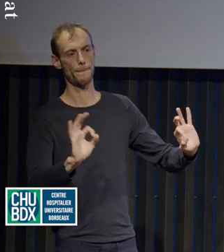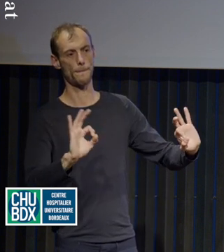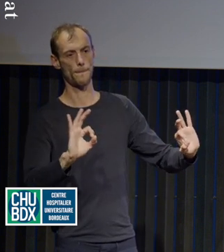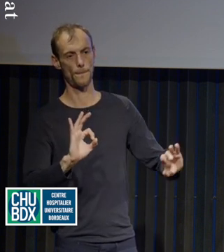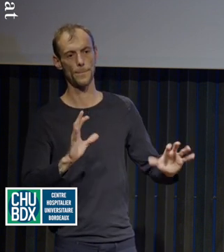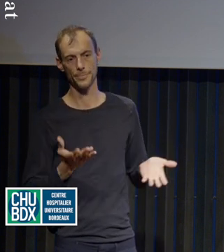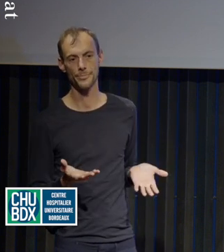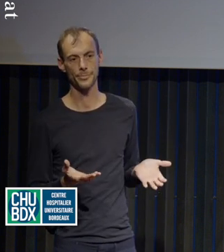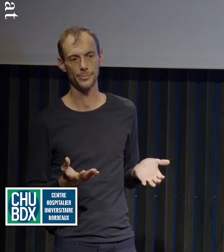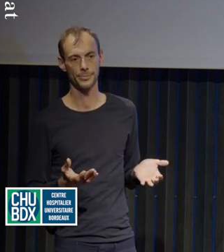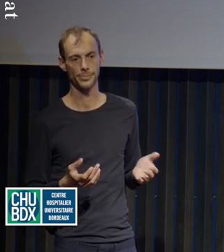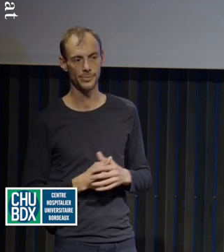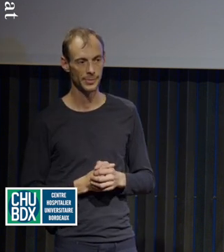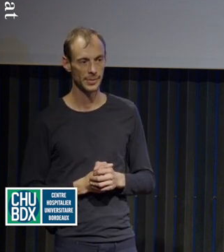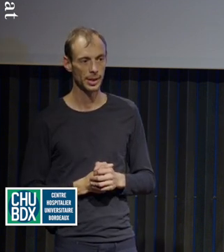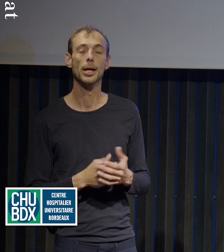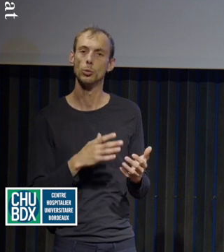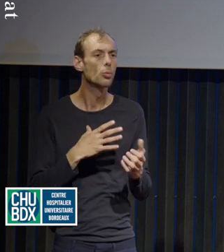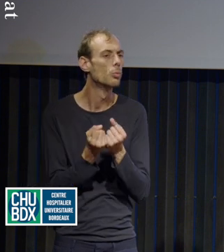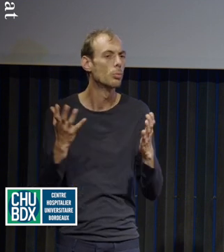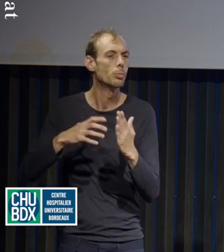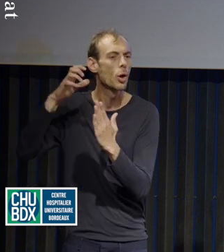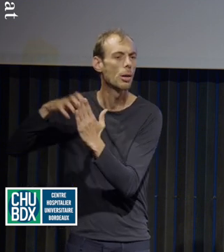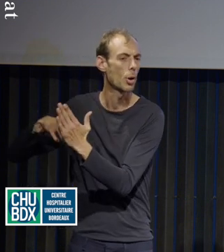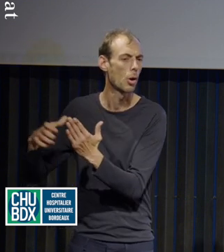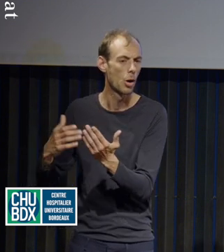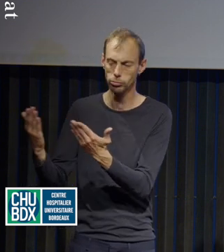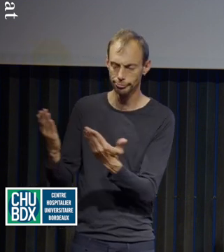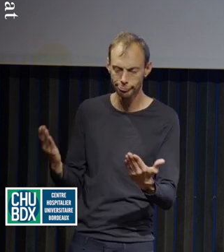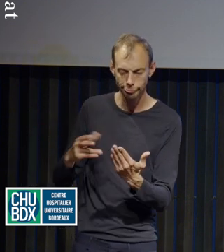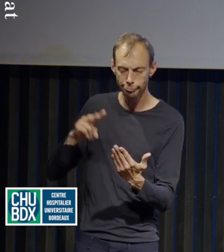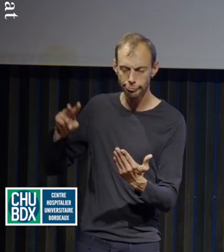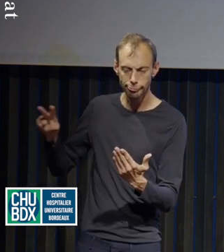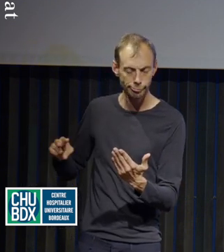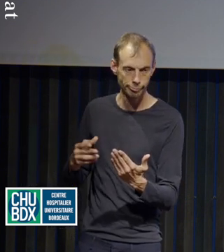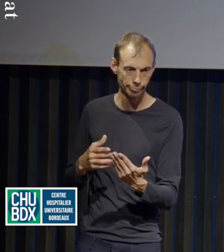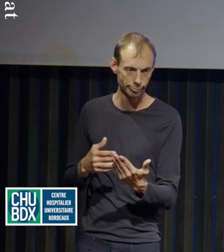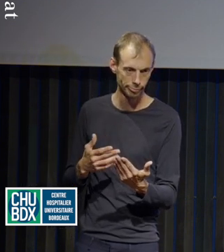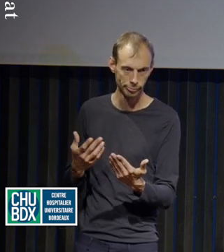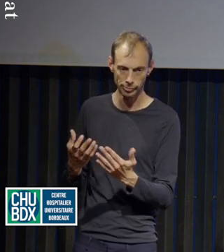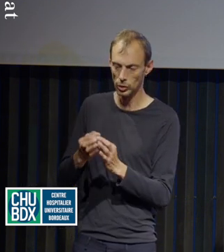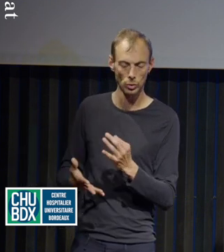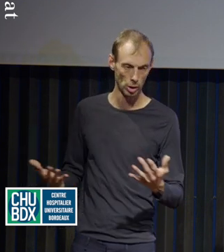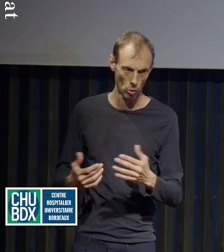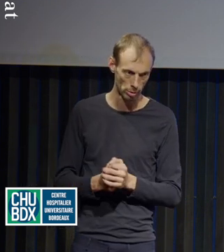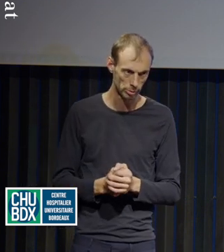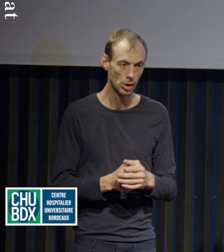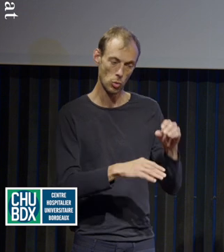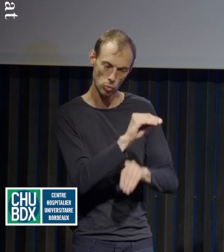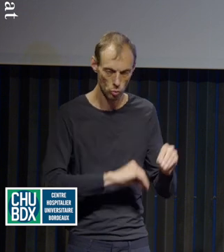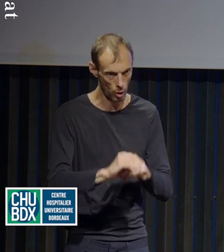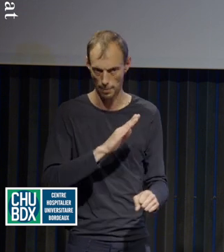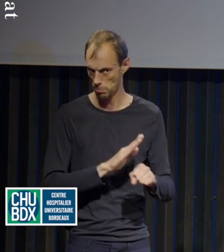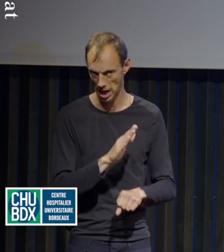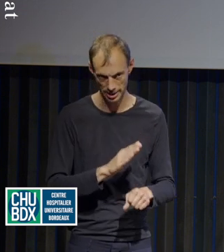également constater dans les différents rapports globalement une insuffisance de prise en charge, une insuffisance d'accès aux